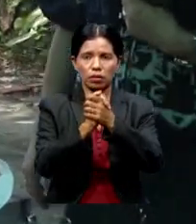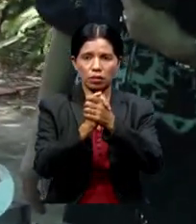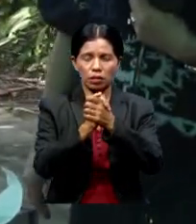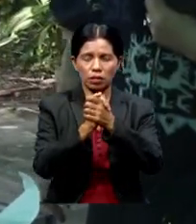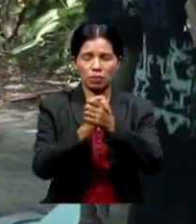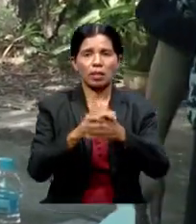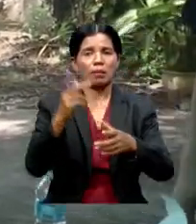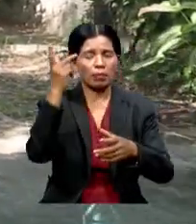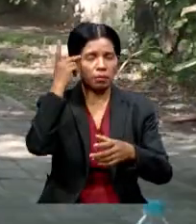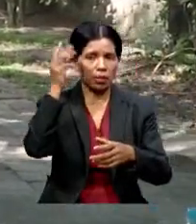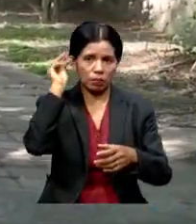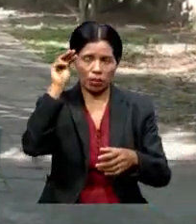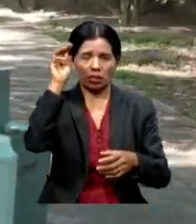fathers